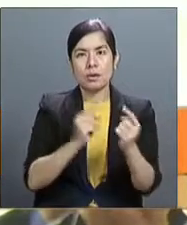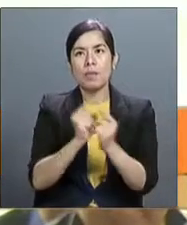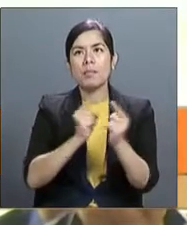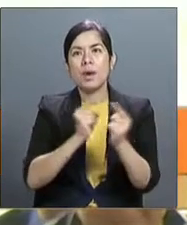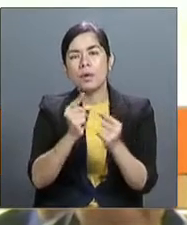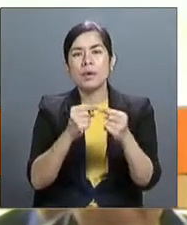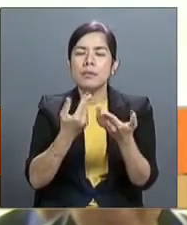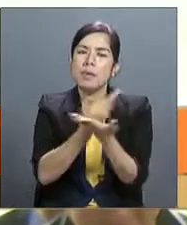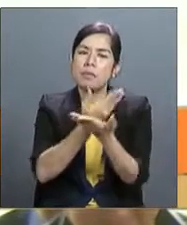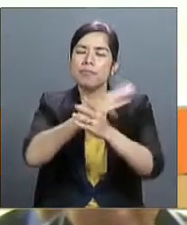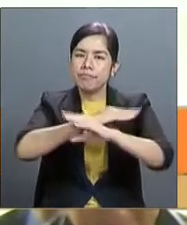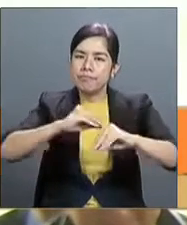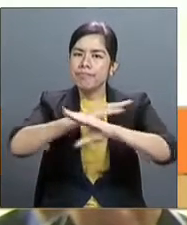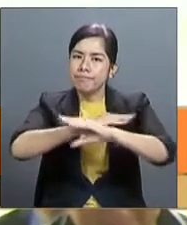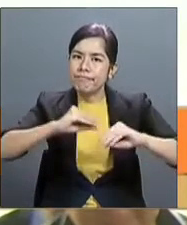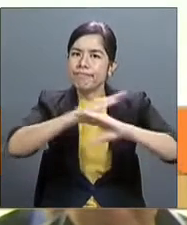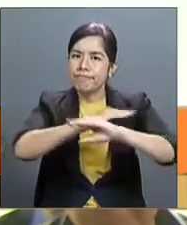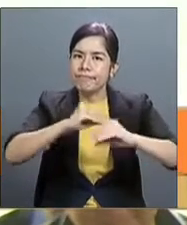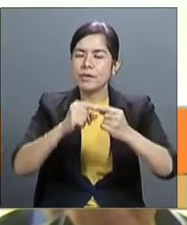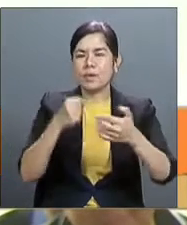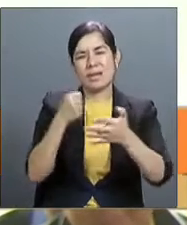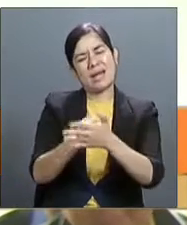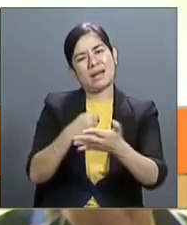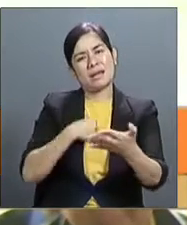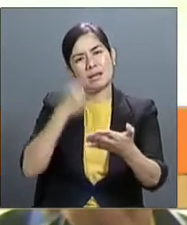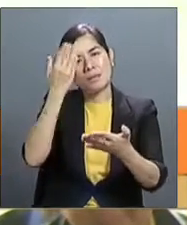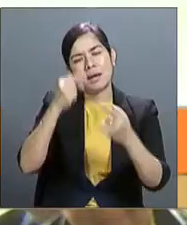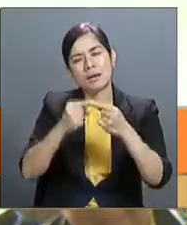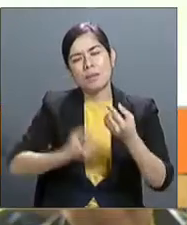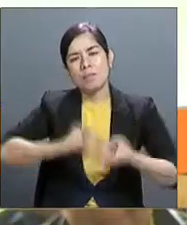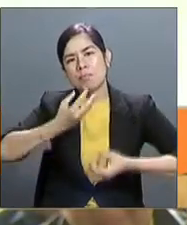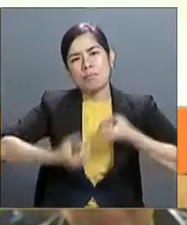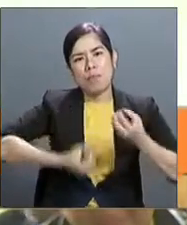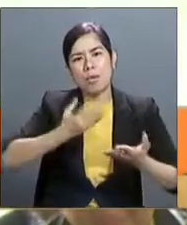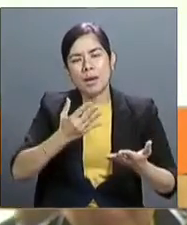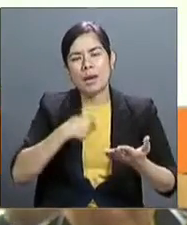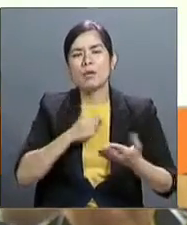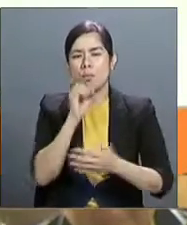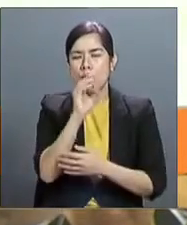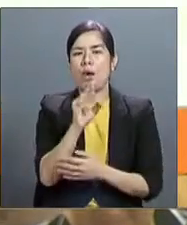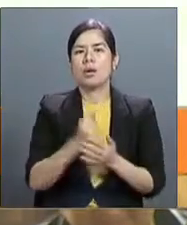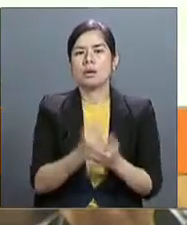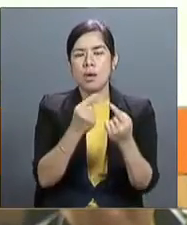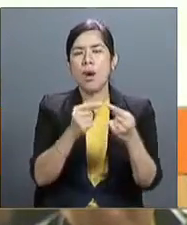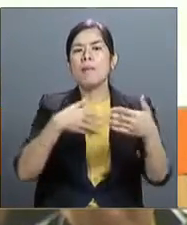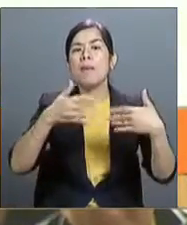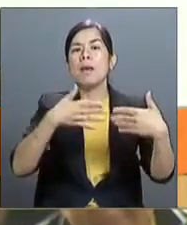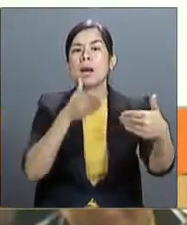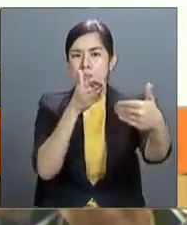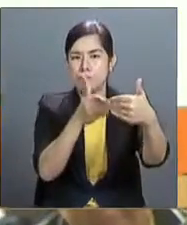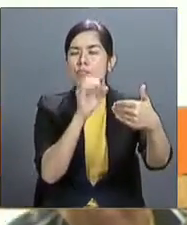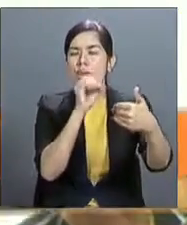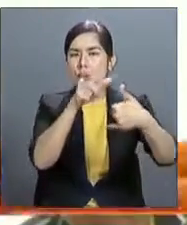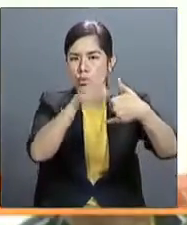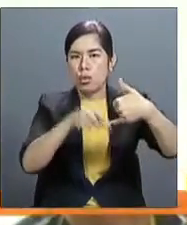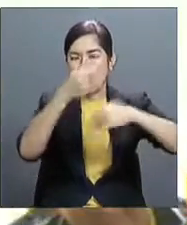แลกเปลี่ยนความคิดเห็นเสียดายท่านแลกเปลี่ยนผมไม่ได้นะท่านไม่ได้พูดกับผมแต่ท่านพูดผ่านผู้ว่ามาแล้ว